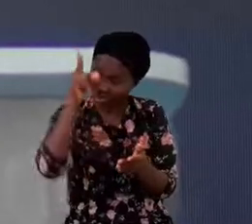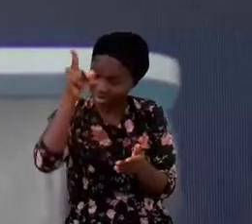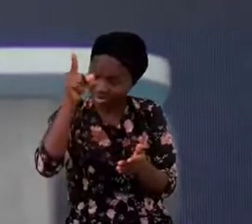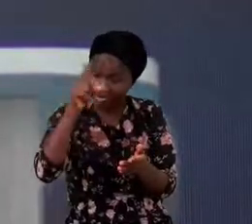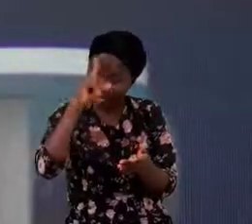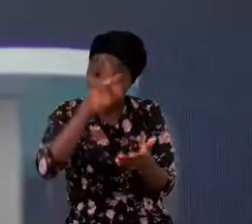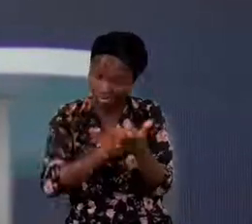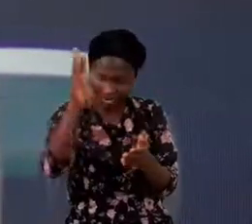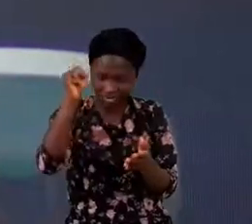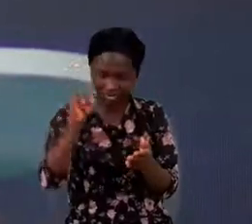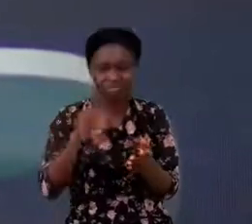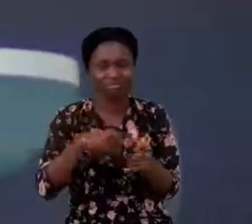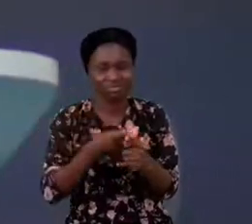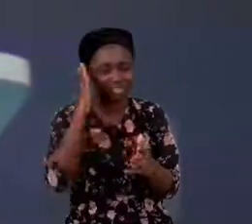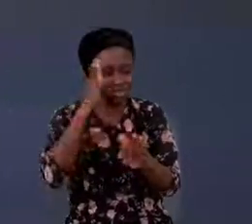Amen.